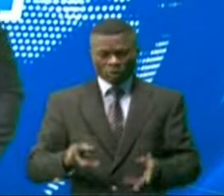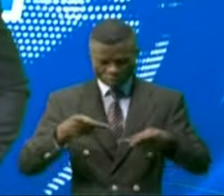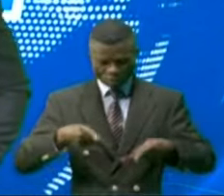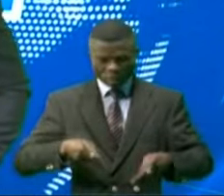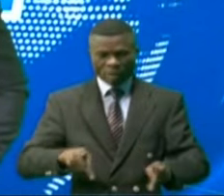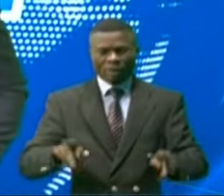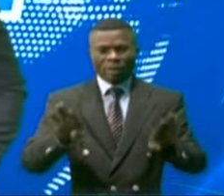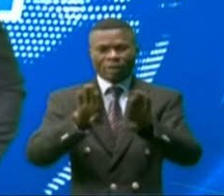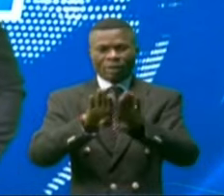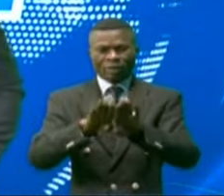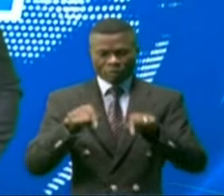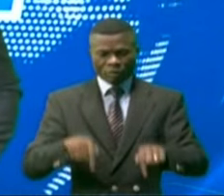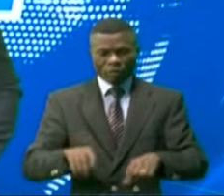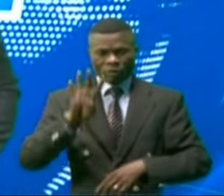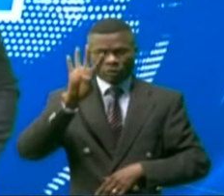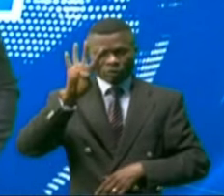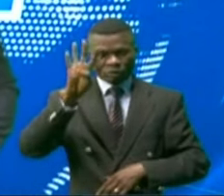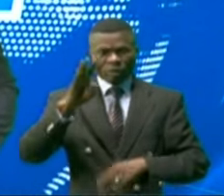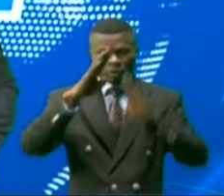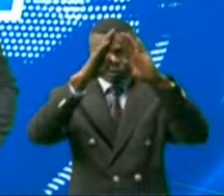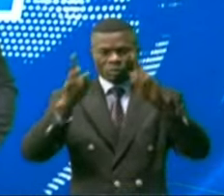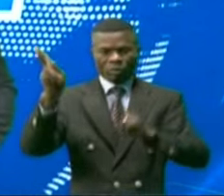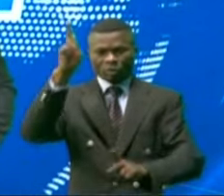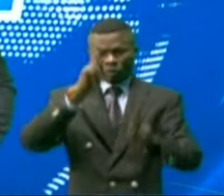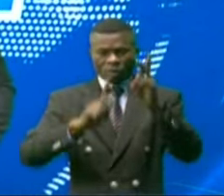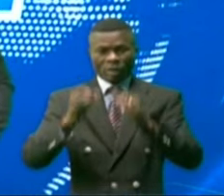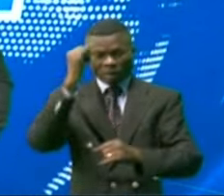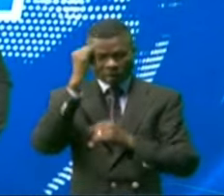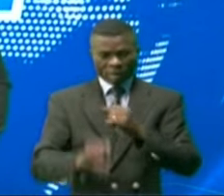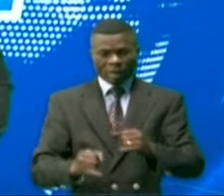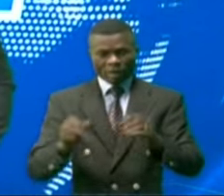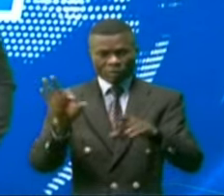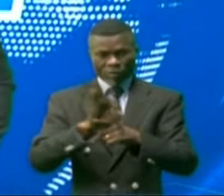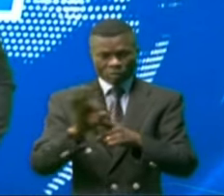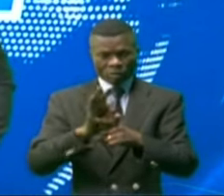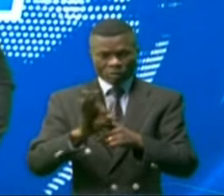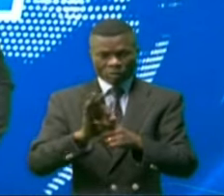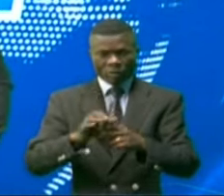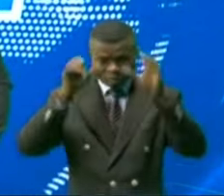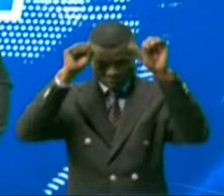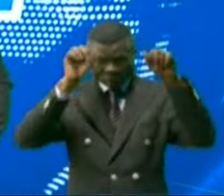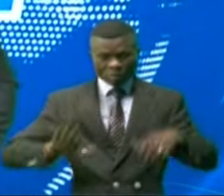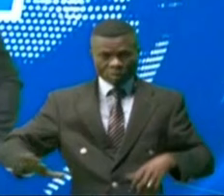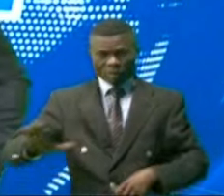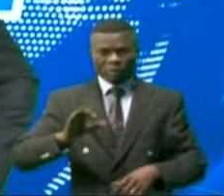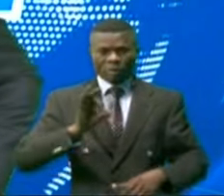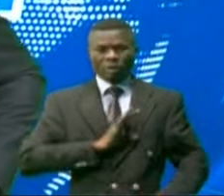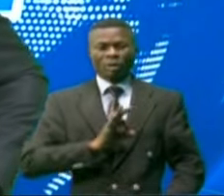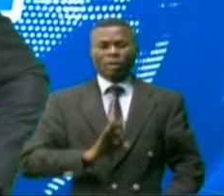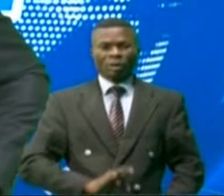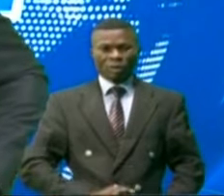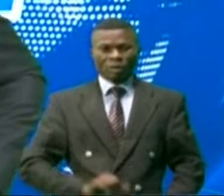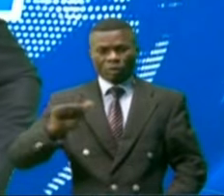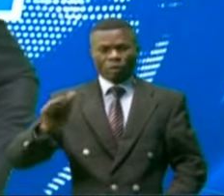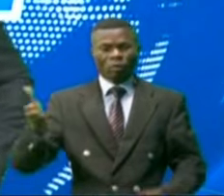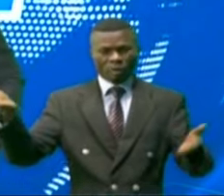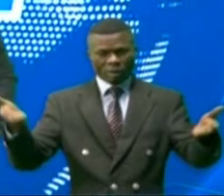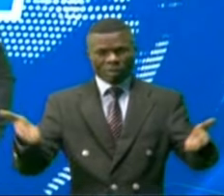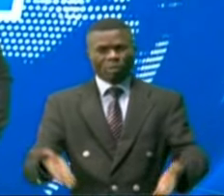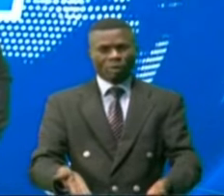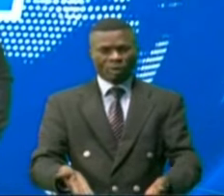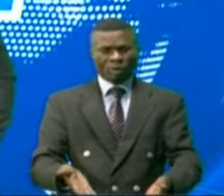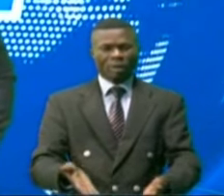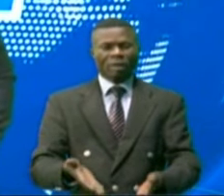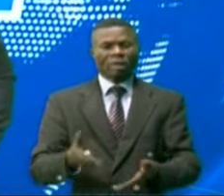portes ce jeudi au Palais du Peuple. Au terme de cette session, le président de la République, Félix-Antoine Tshisekedi Chilombo, a remis les brevets